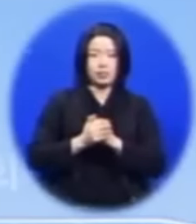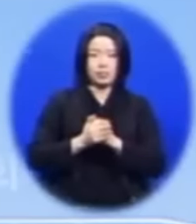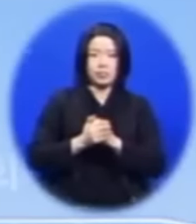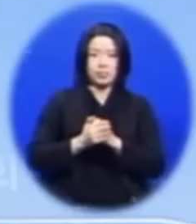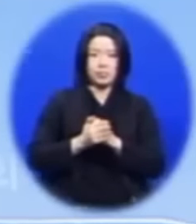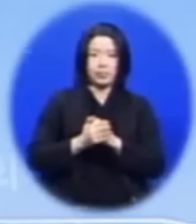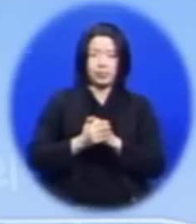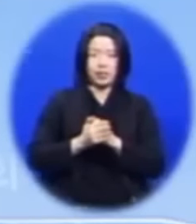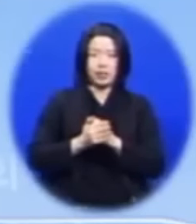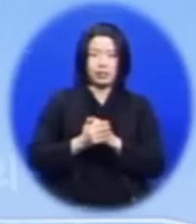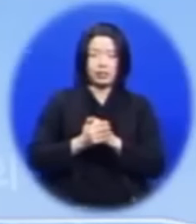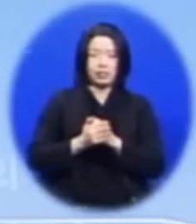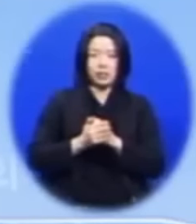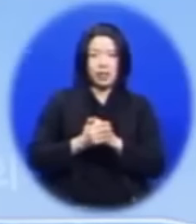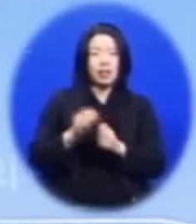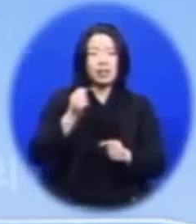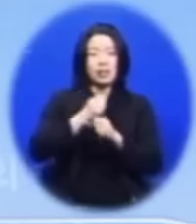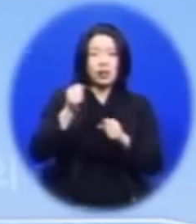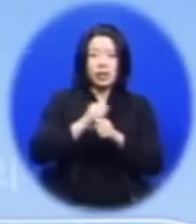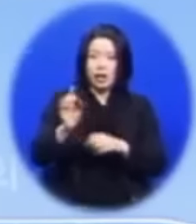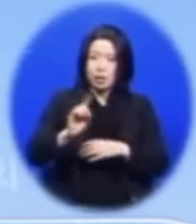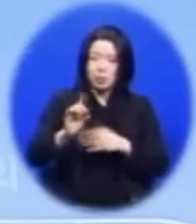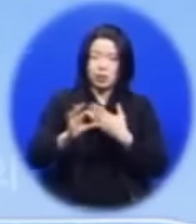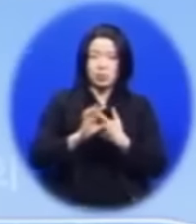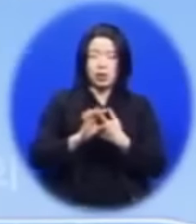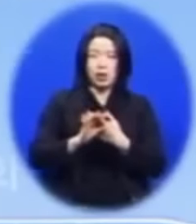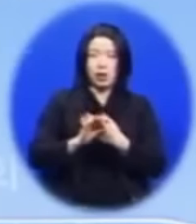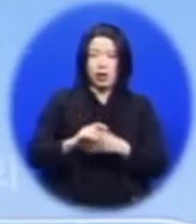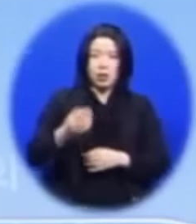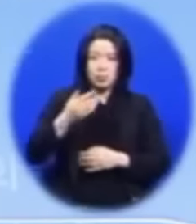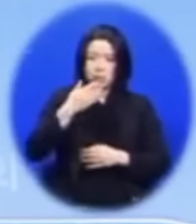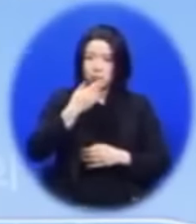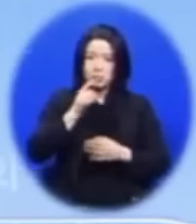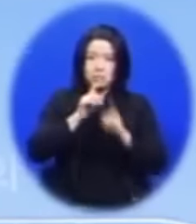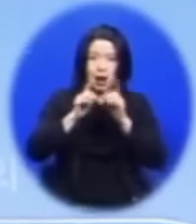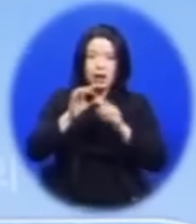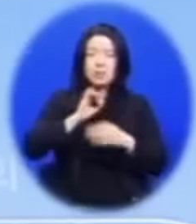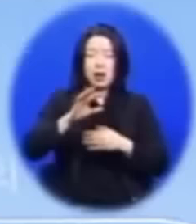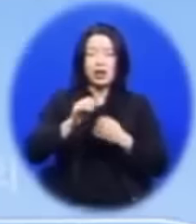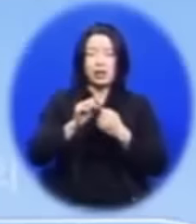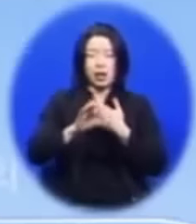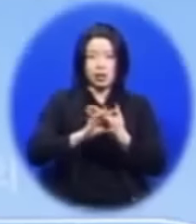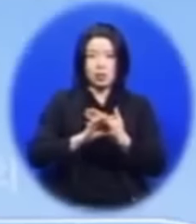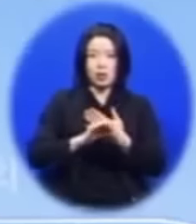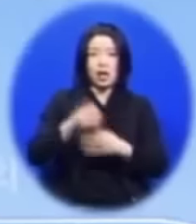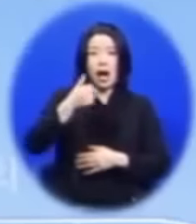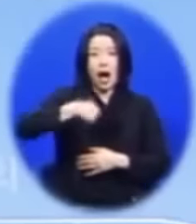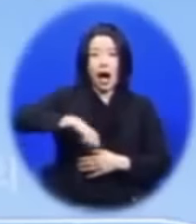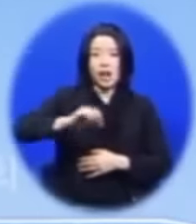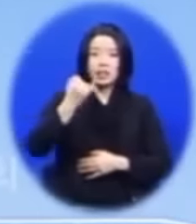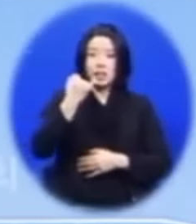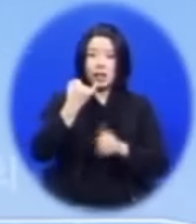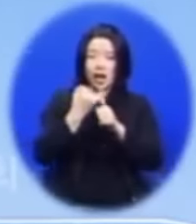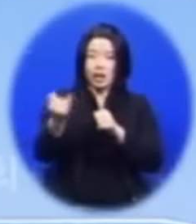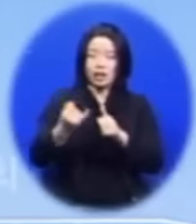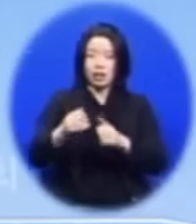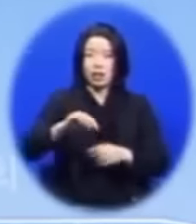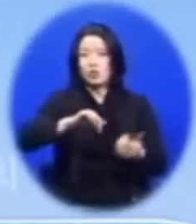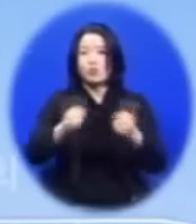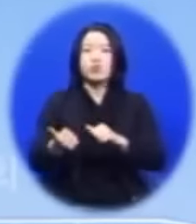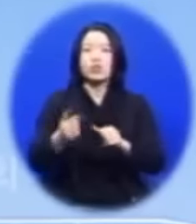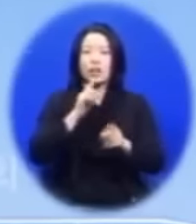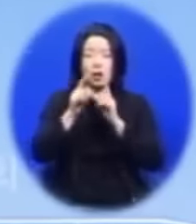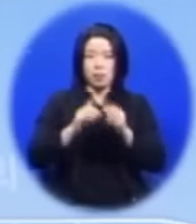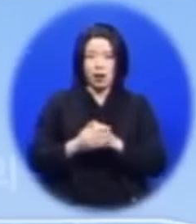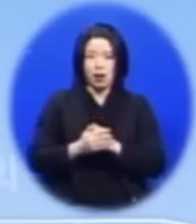거예요 더 난감한 것은 툭하면 와 아들이 자기가 죽었다는 겁니다 뭐가 죽었는지